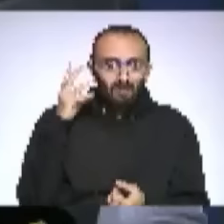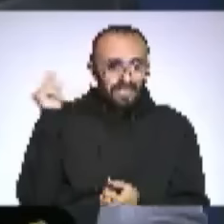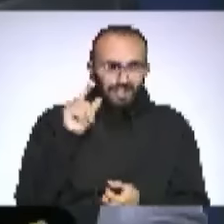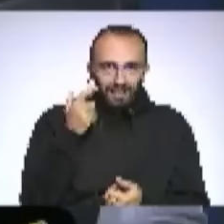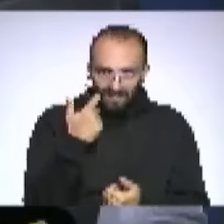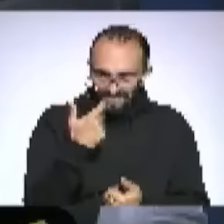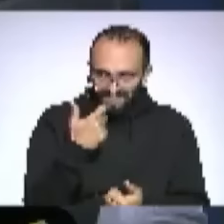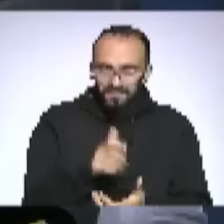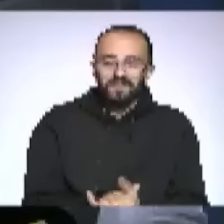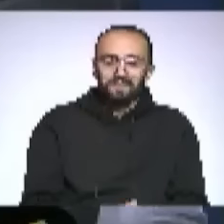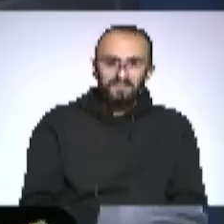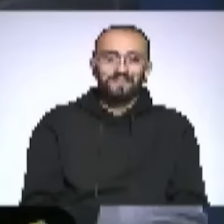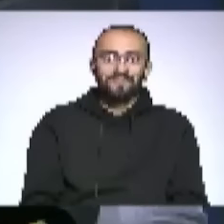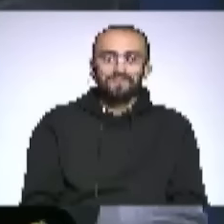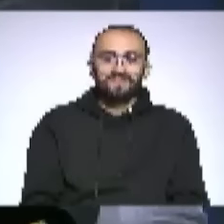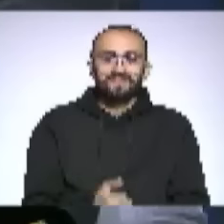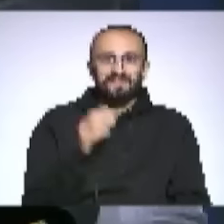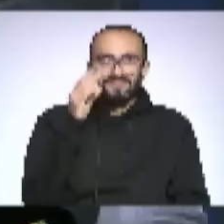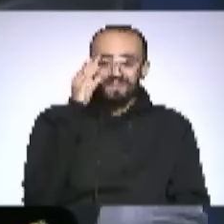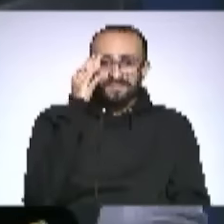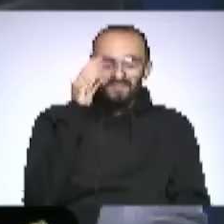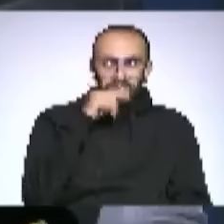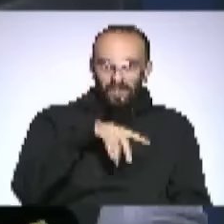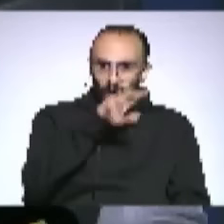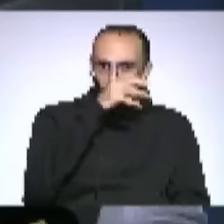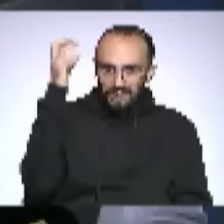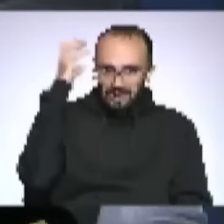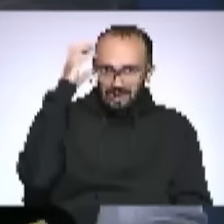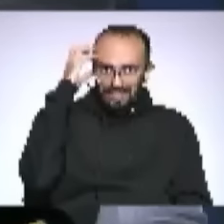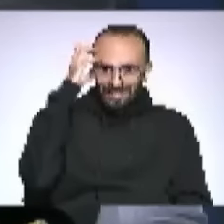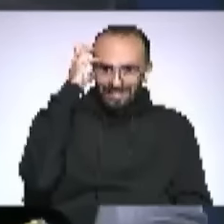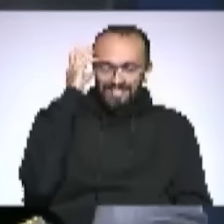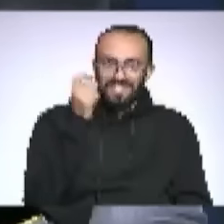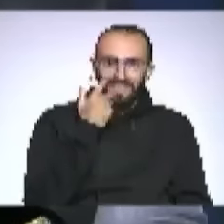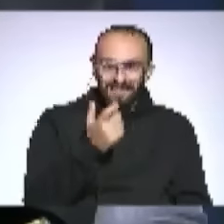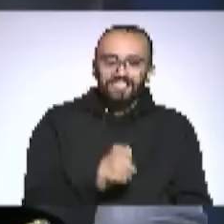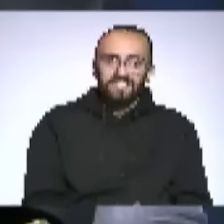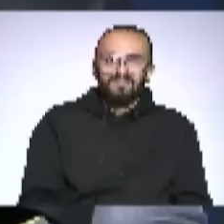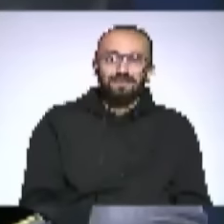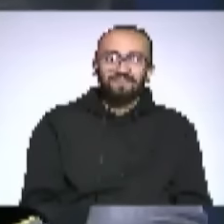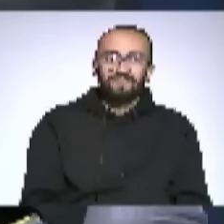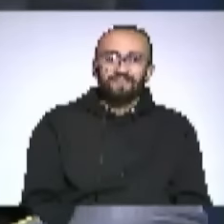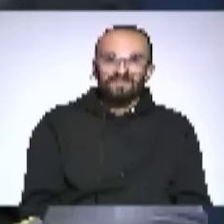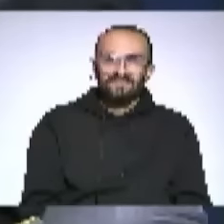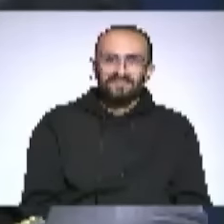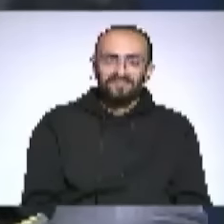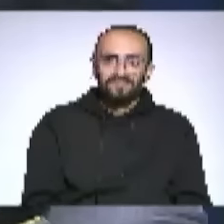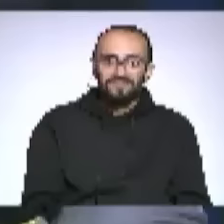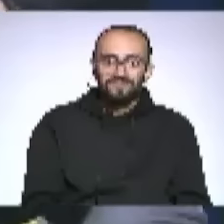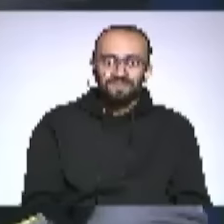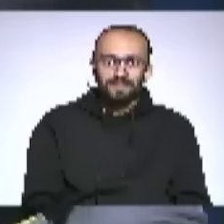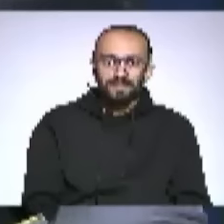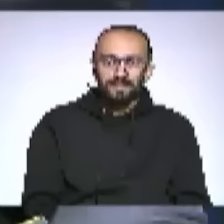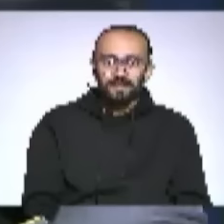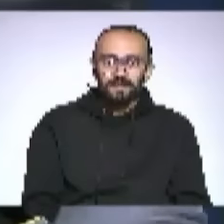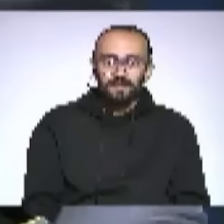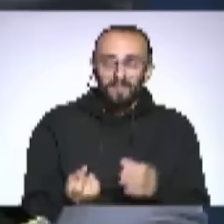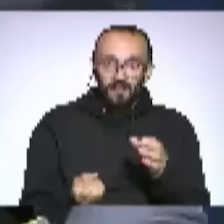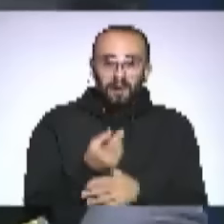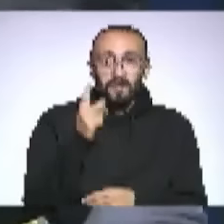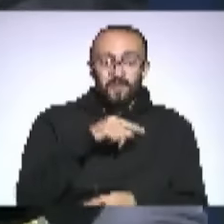شوف الستات بتفتكر ازاي الحاجات دي وهتعمل لهم فجاه انه البرنامج على الهواء بيقول لي